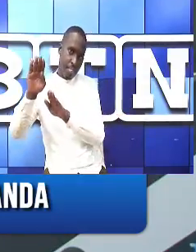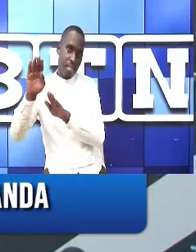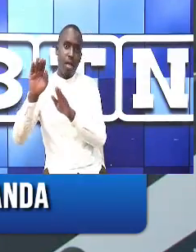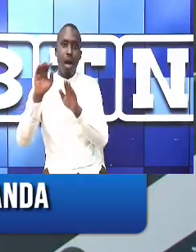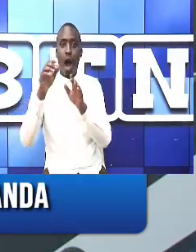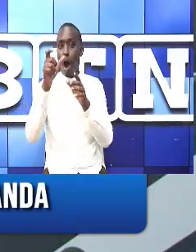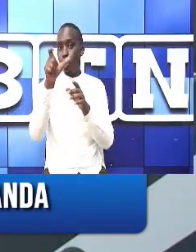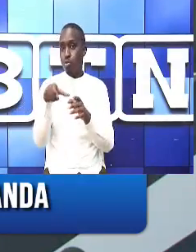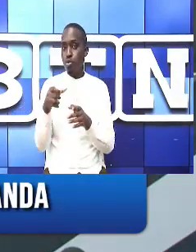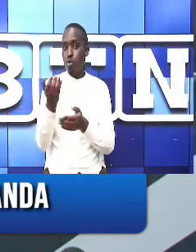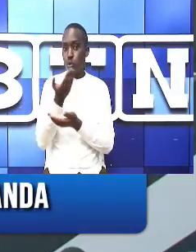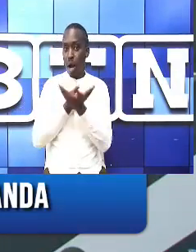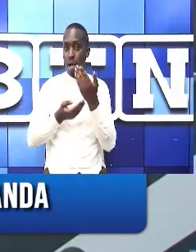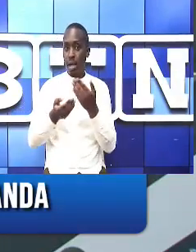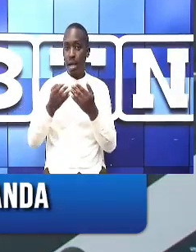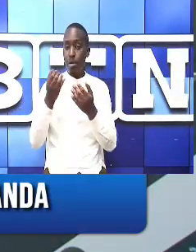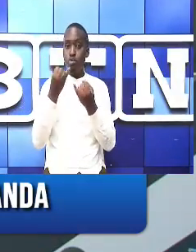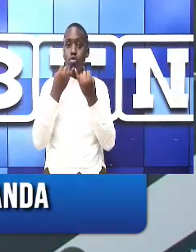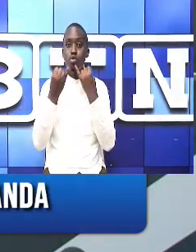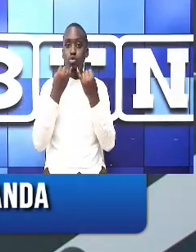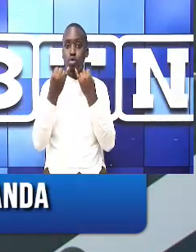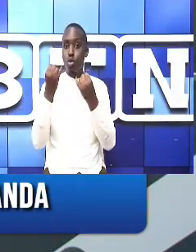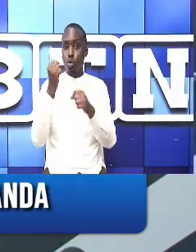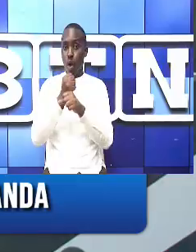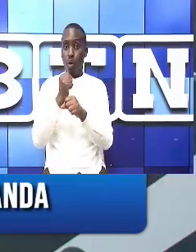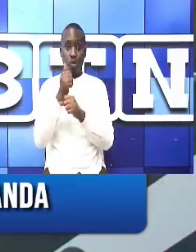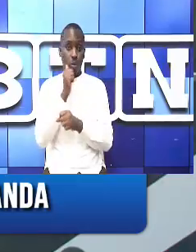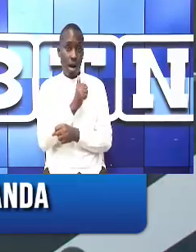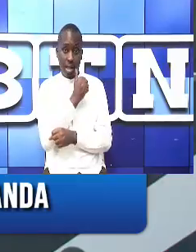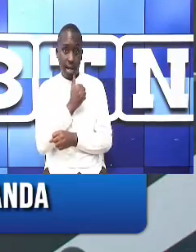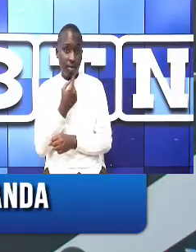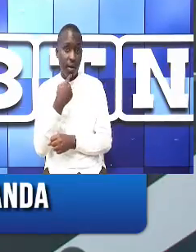uwo twaganiriye mu nkuru twakoze ngire ngo ku wa gatandatu umwana avuga ati